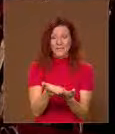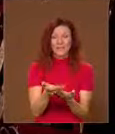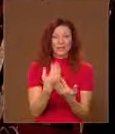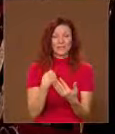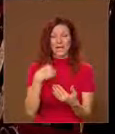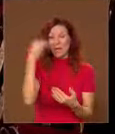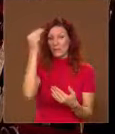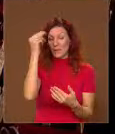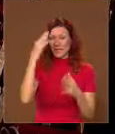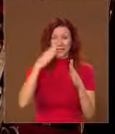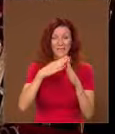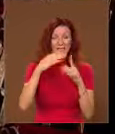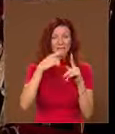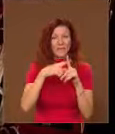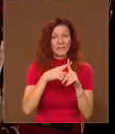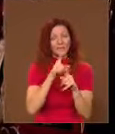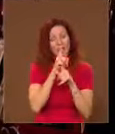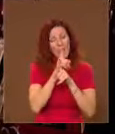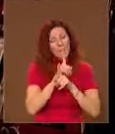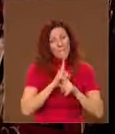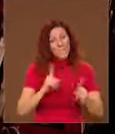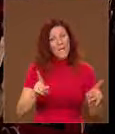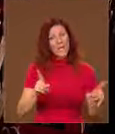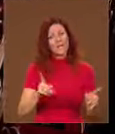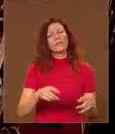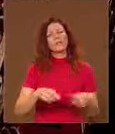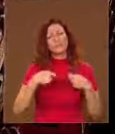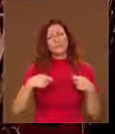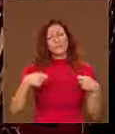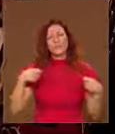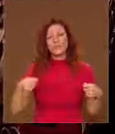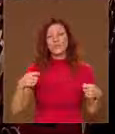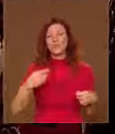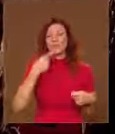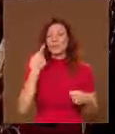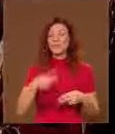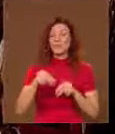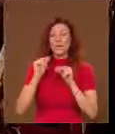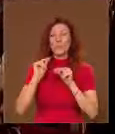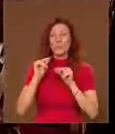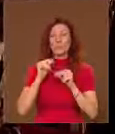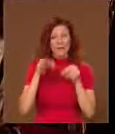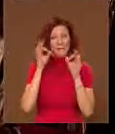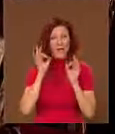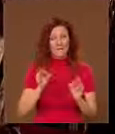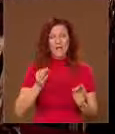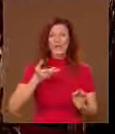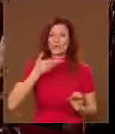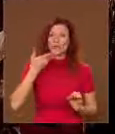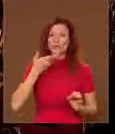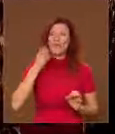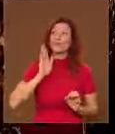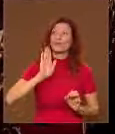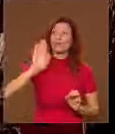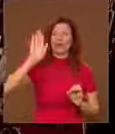църкви в мир, невредим, почитан, здрав, дългоденствен, за да преподава вярно Словото на Твоята